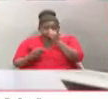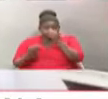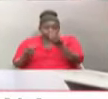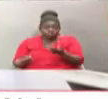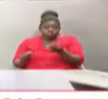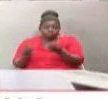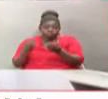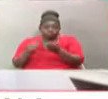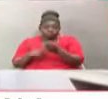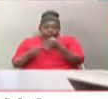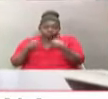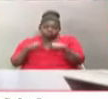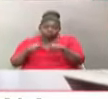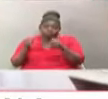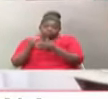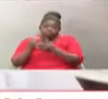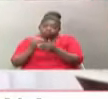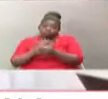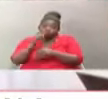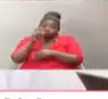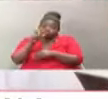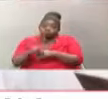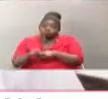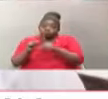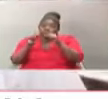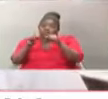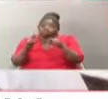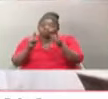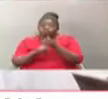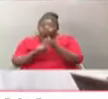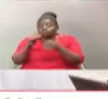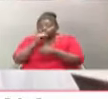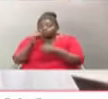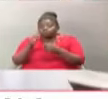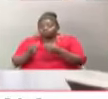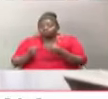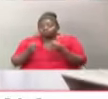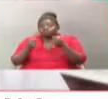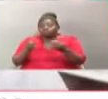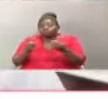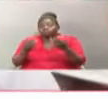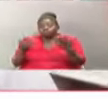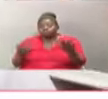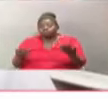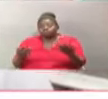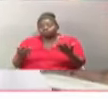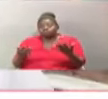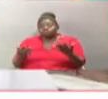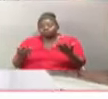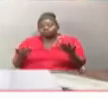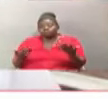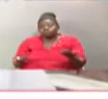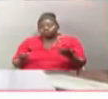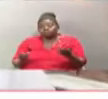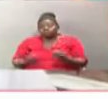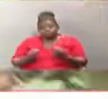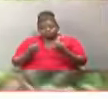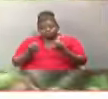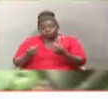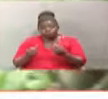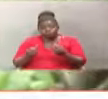kyeyina okutundwa kubanga omuntu ajja wano naanona ennyama n'agitambuza olwo olugendo yonna lwetambudde emukostinga